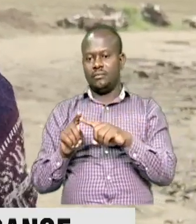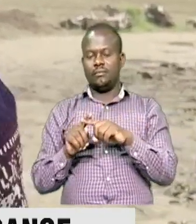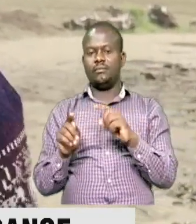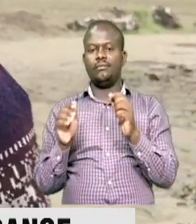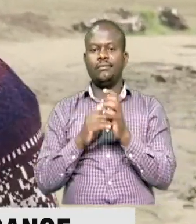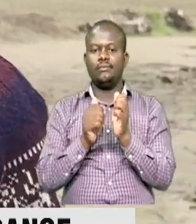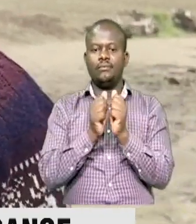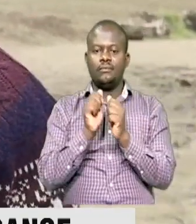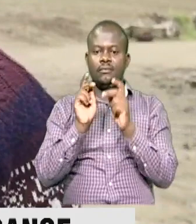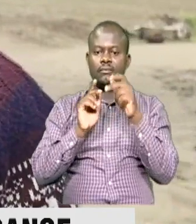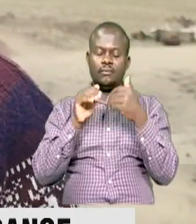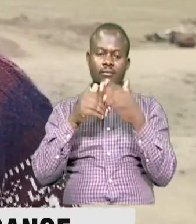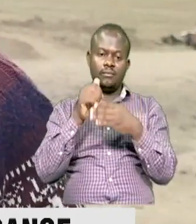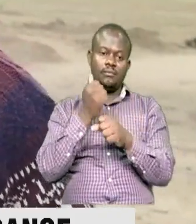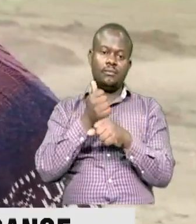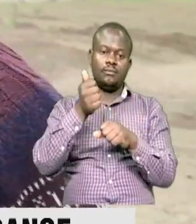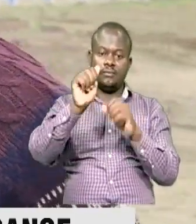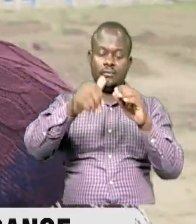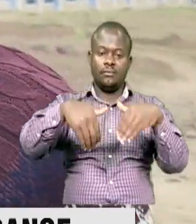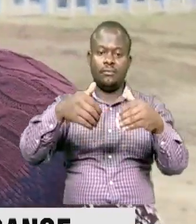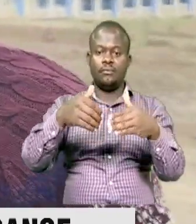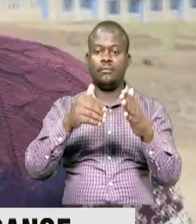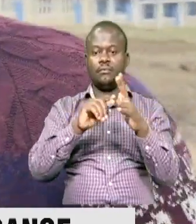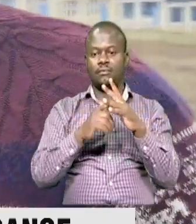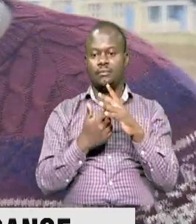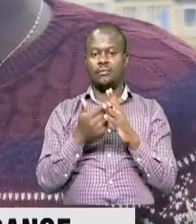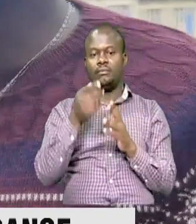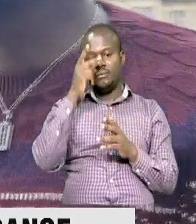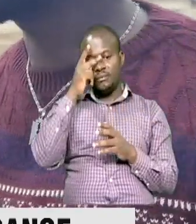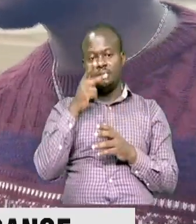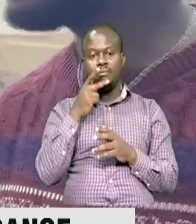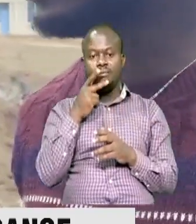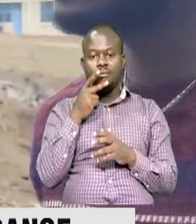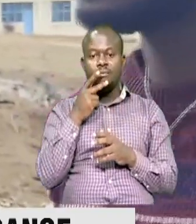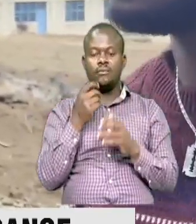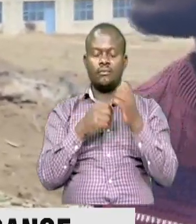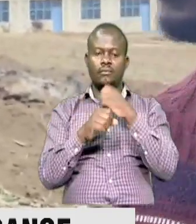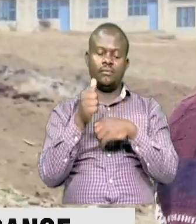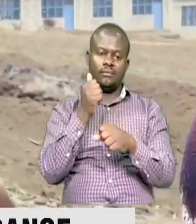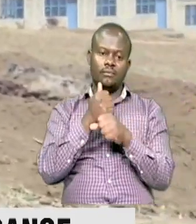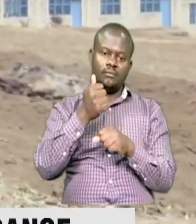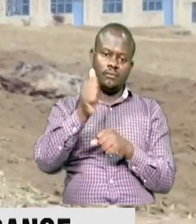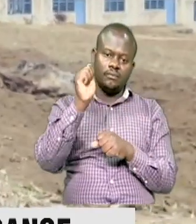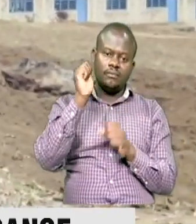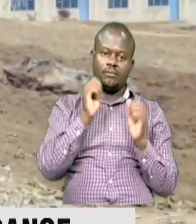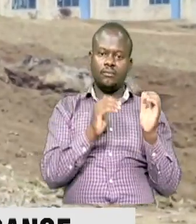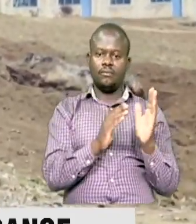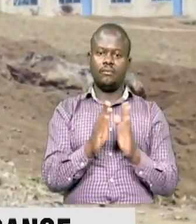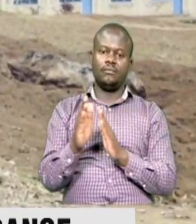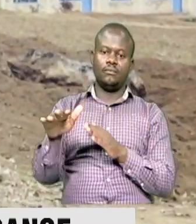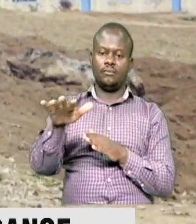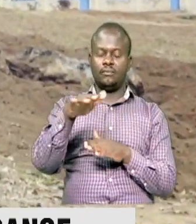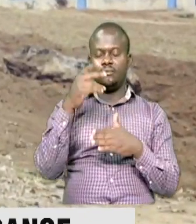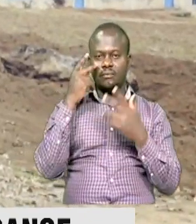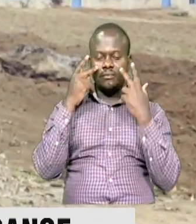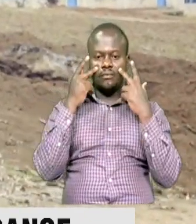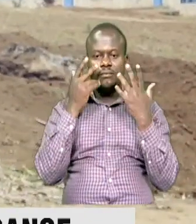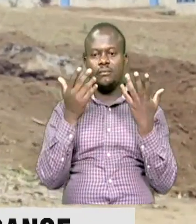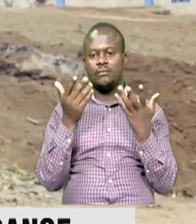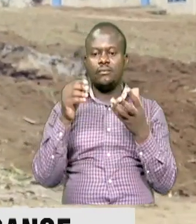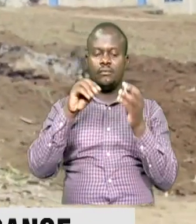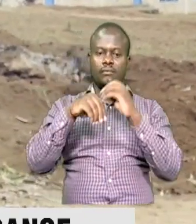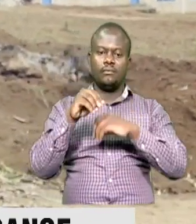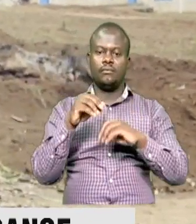kumwe n'abaturage bakoze uwo muganda reka duhere kuri uyu mubyeyi iki gikorwa mwakoze cyo gutunganya iki kibuga mukibonamo uwuhe